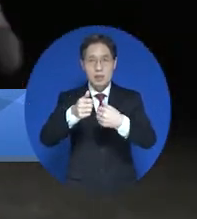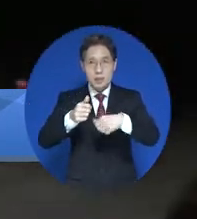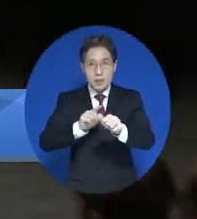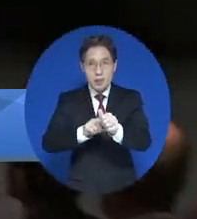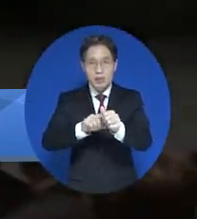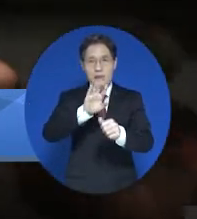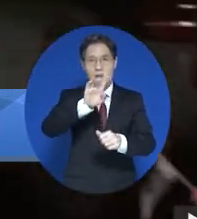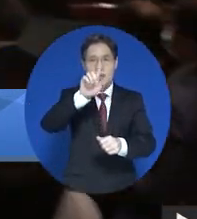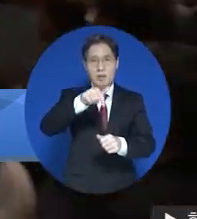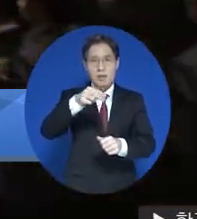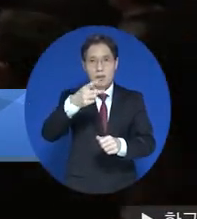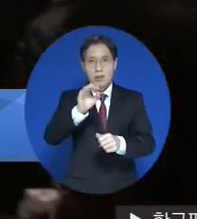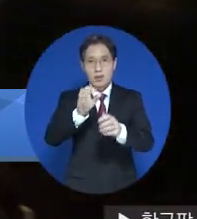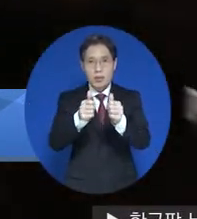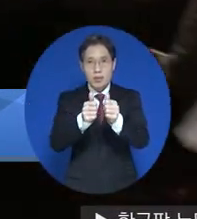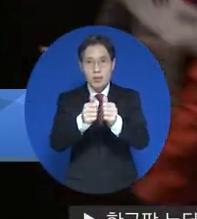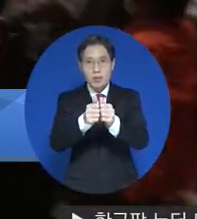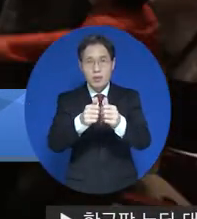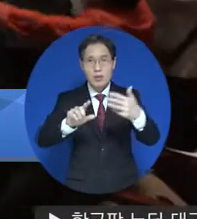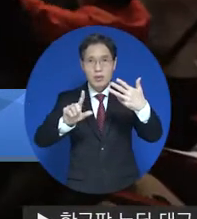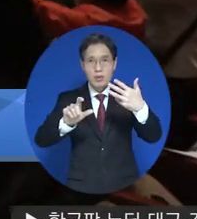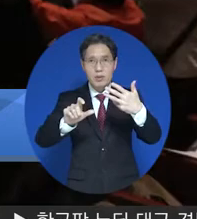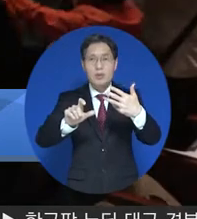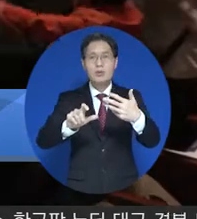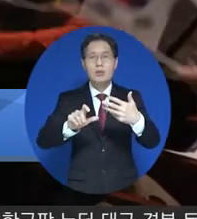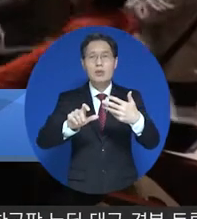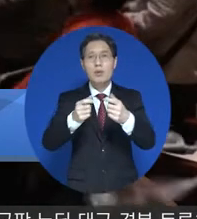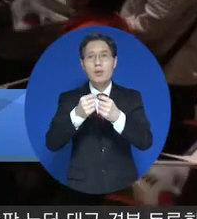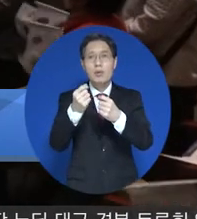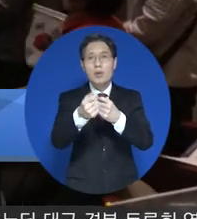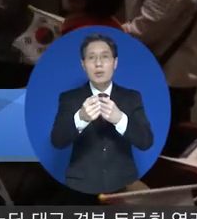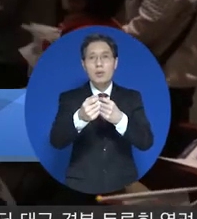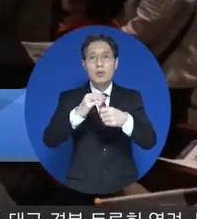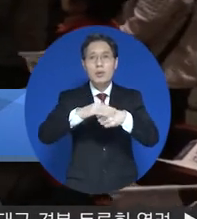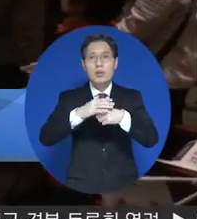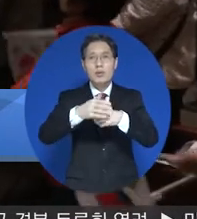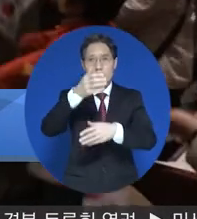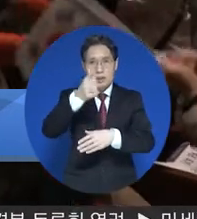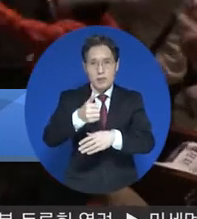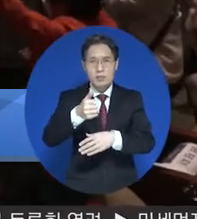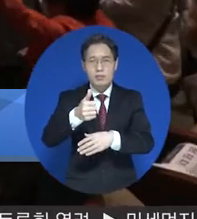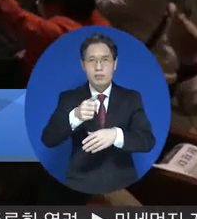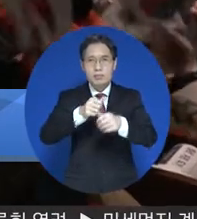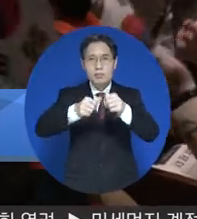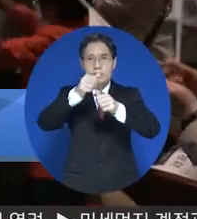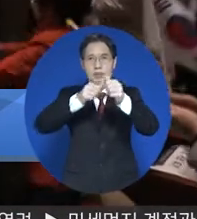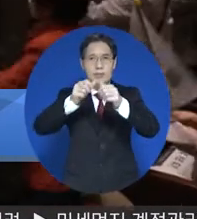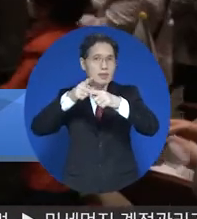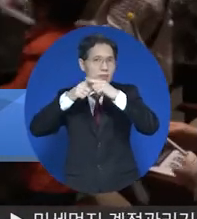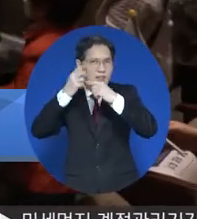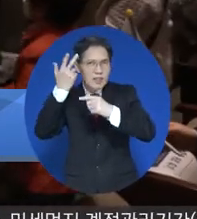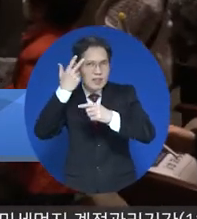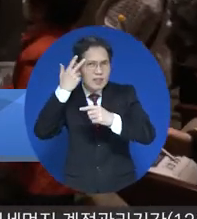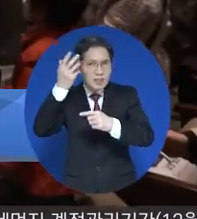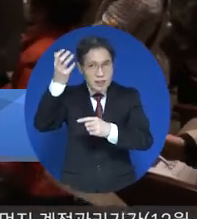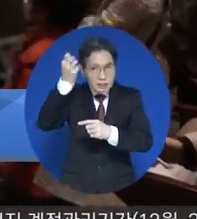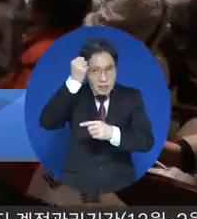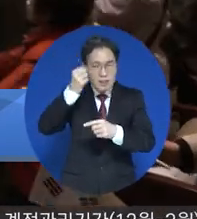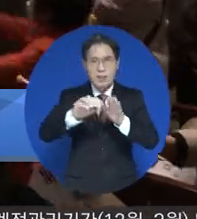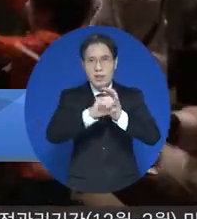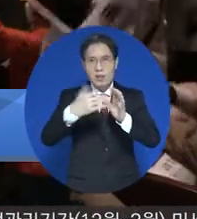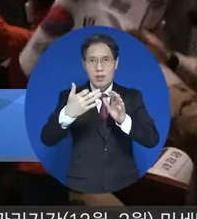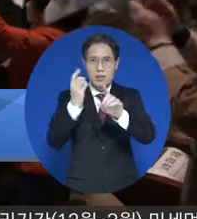박동욱 전 광 복구의 대구 지부장이 순국 선열들의 희생정신을 상기하고 코론 알고 극복의